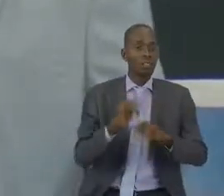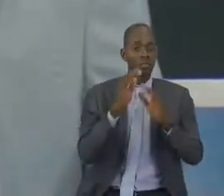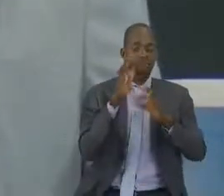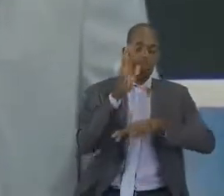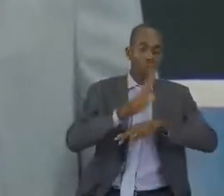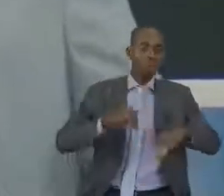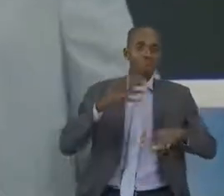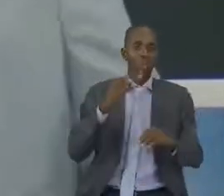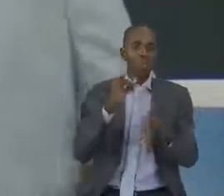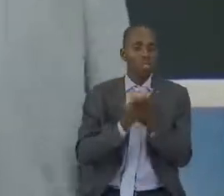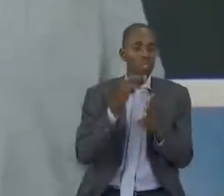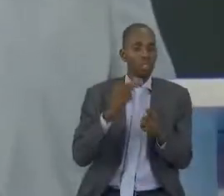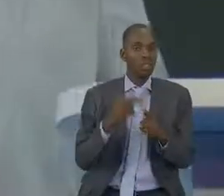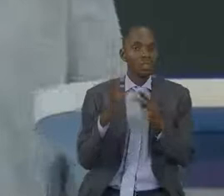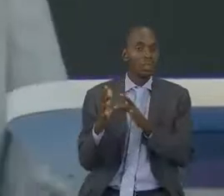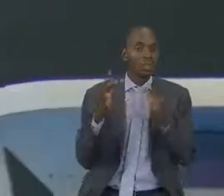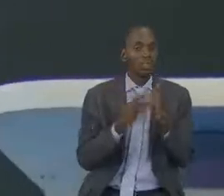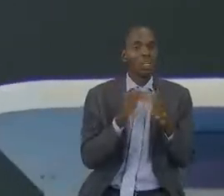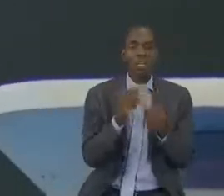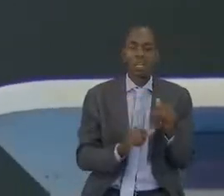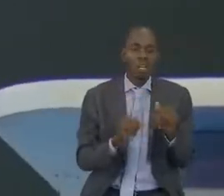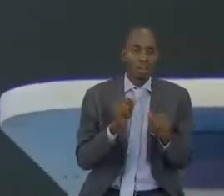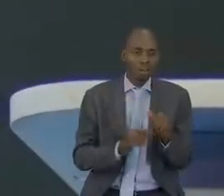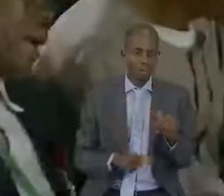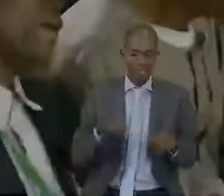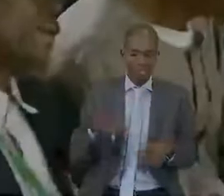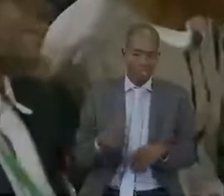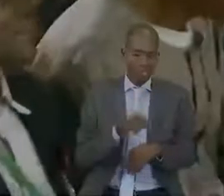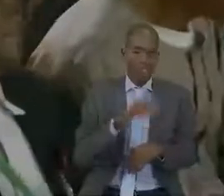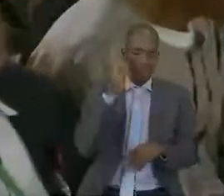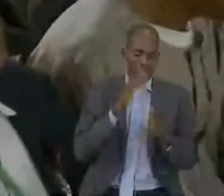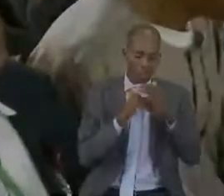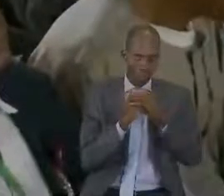à la mention du nom de Jésus, tout genou fléchira.